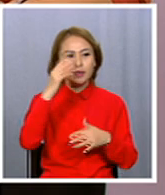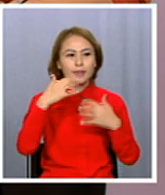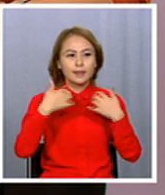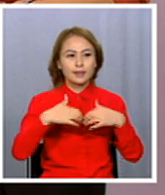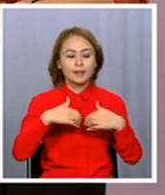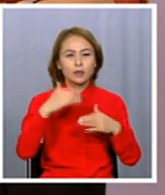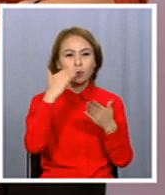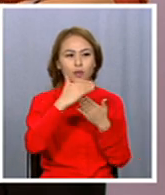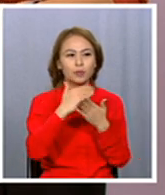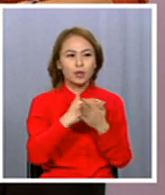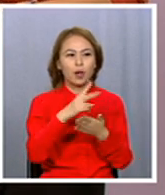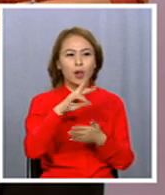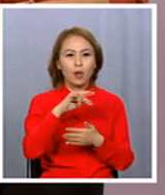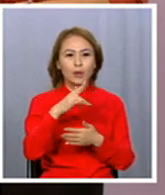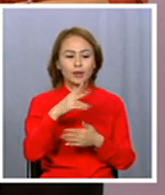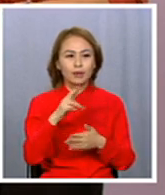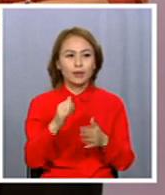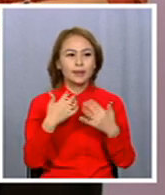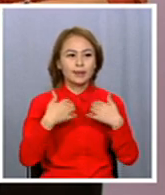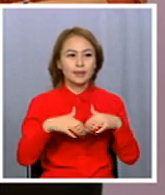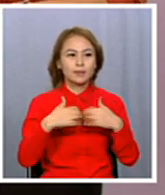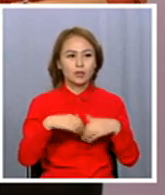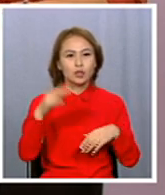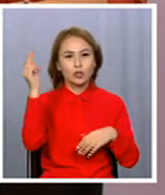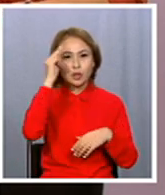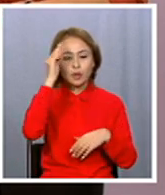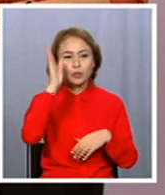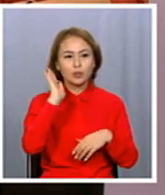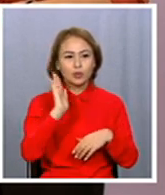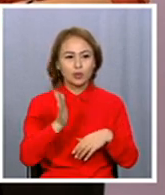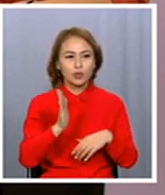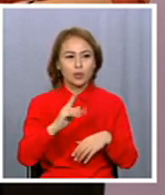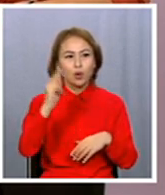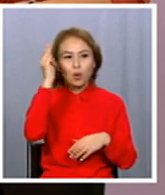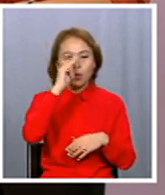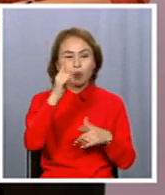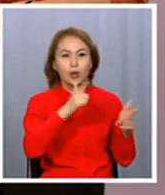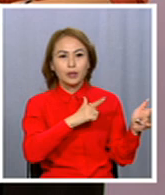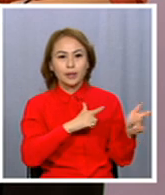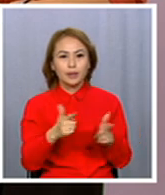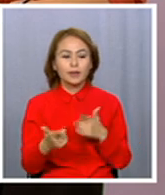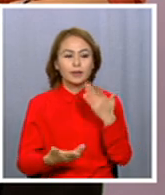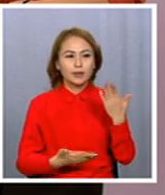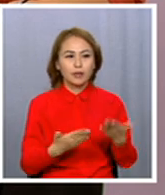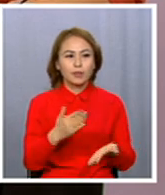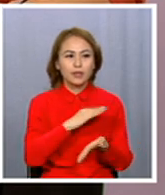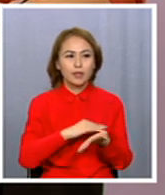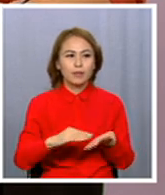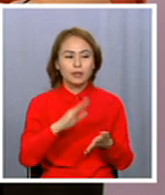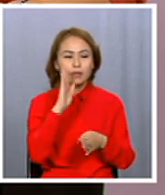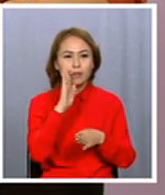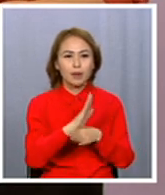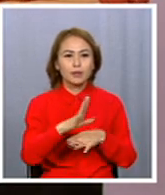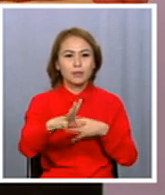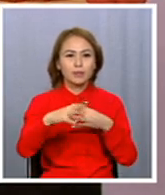көмегімен логикалық есептерді шығаруды үйренесіңдер. Оқу құралдарын дайын болса, тапсырмаларды бірге